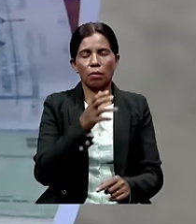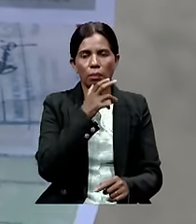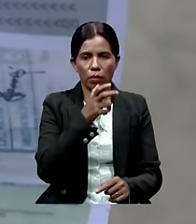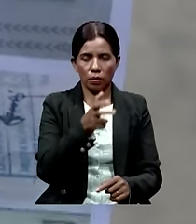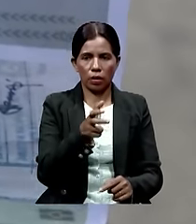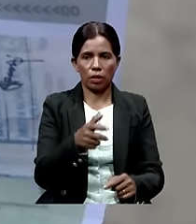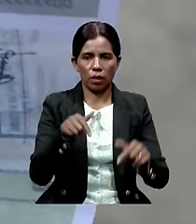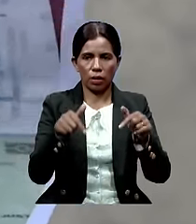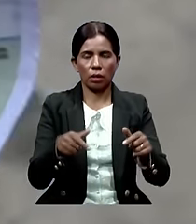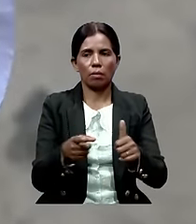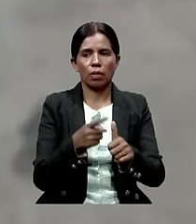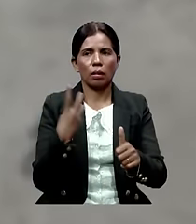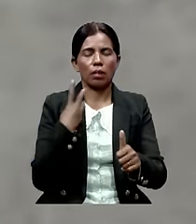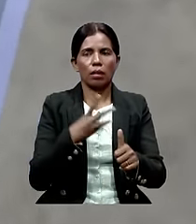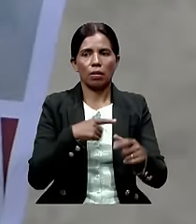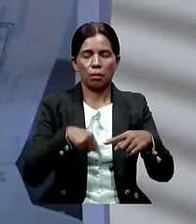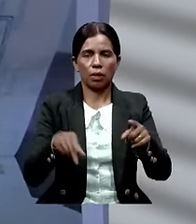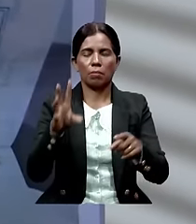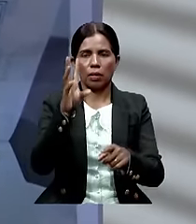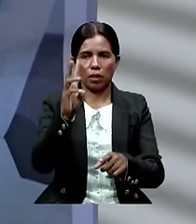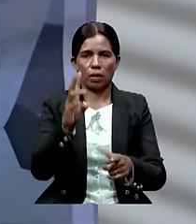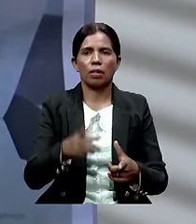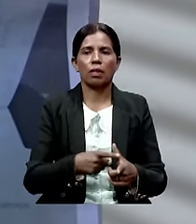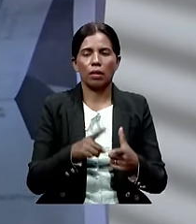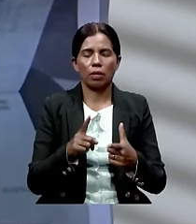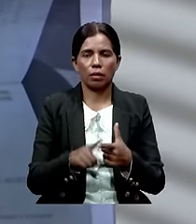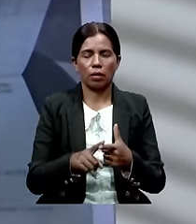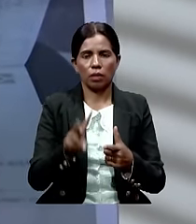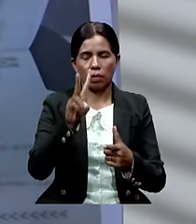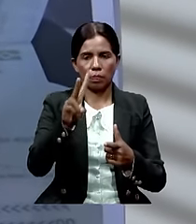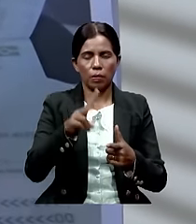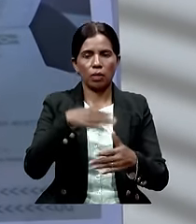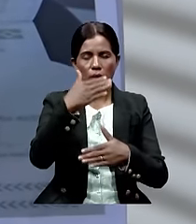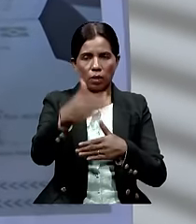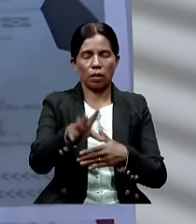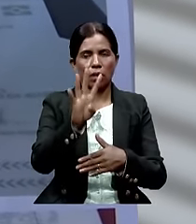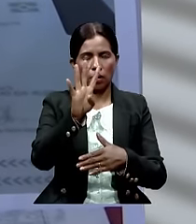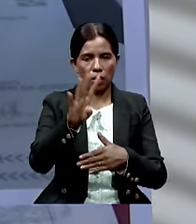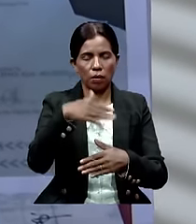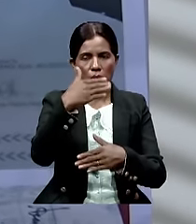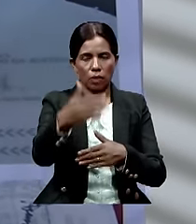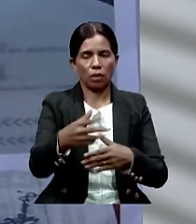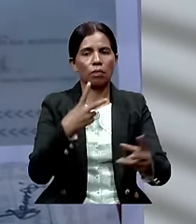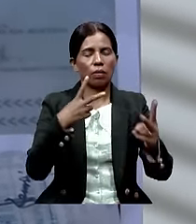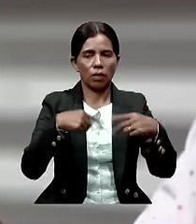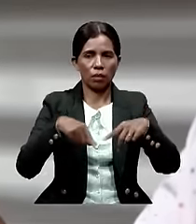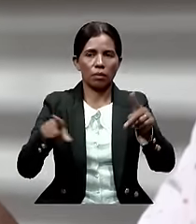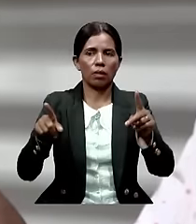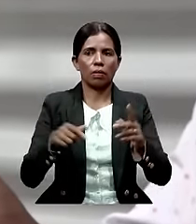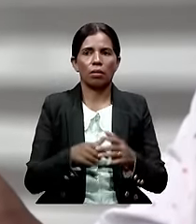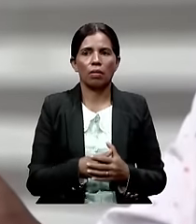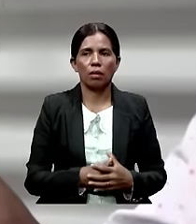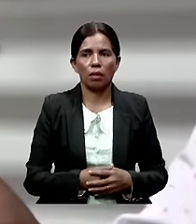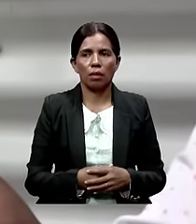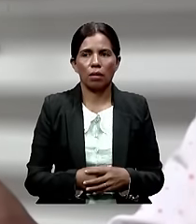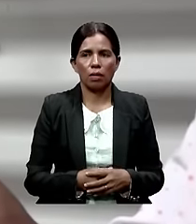idara fase primeru ame tarang kam neng. Ini pues fase tuir mai nahihat mak tuir. Viajen ba holako tu tiana. Viajen ne